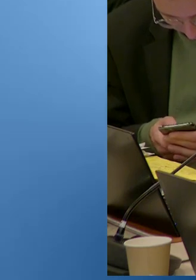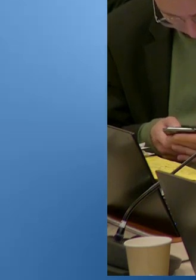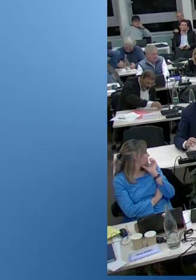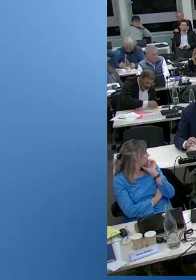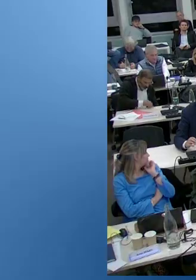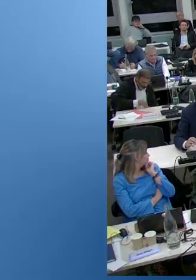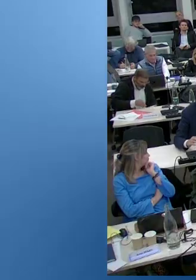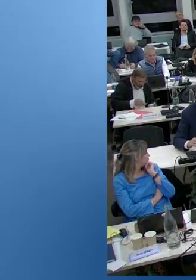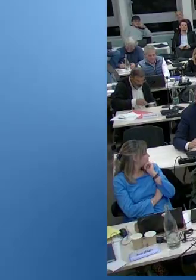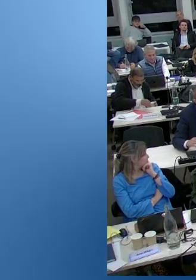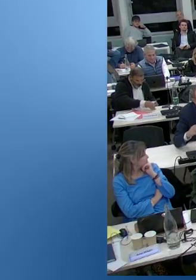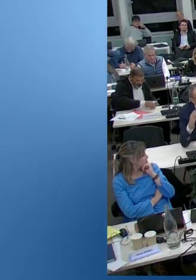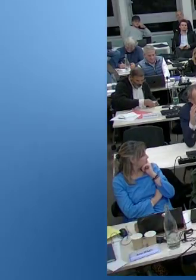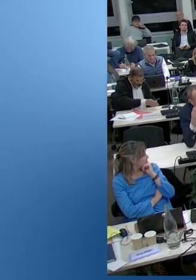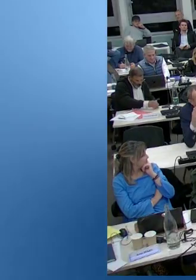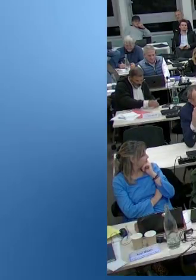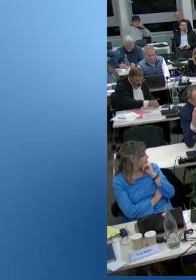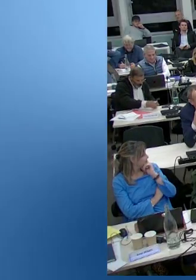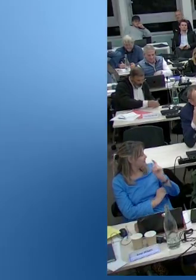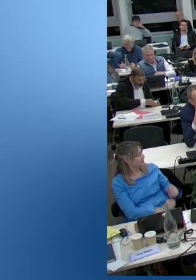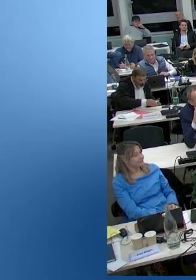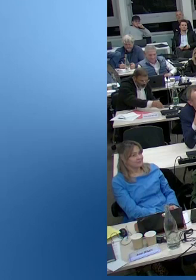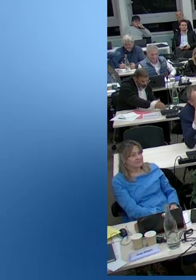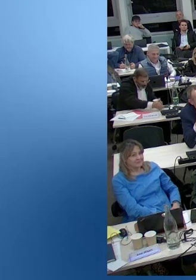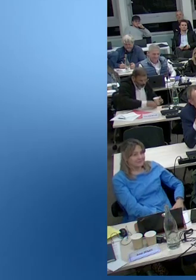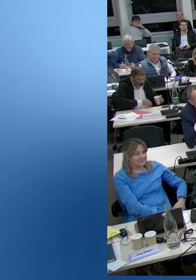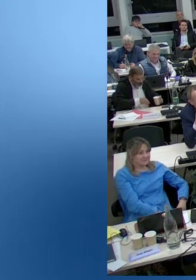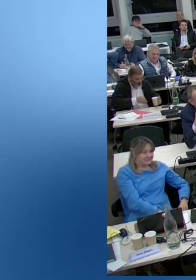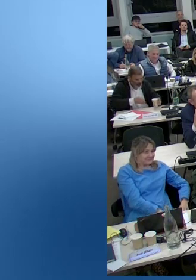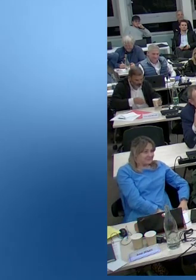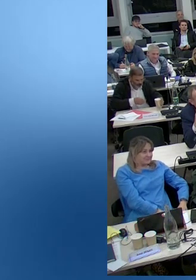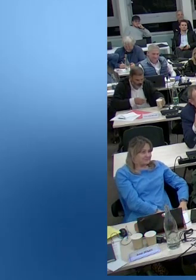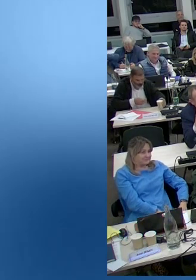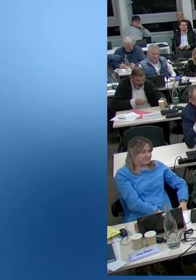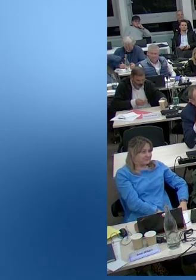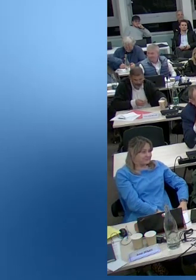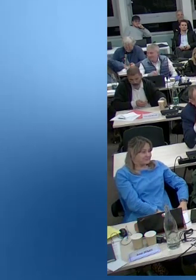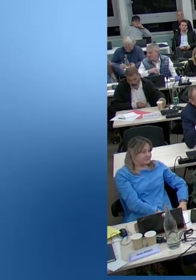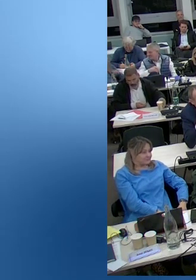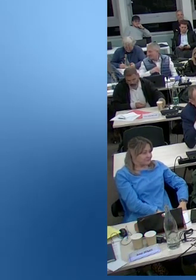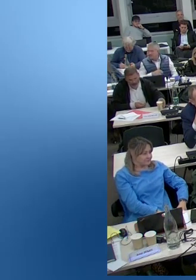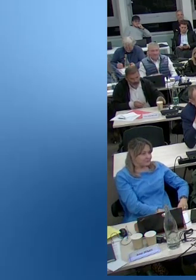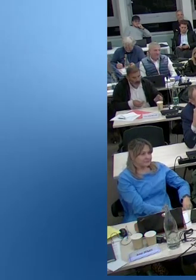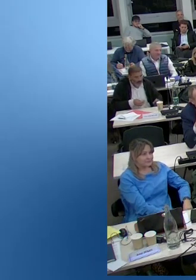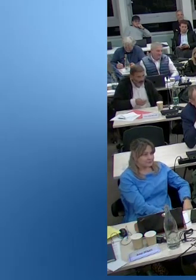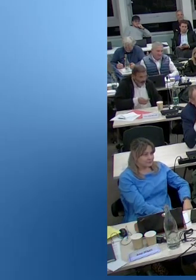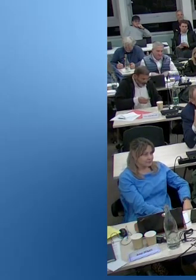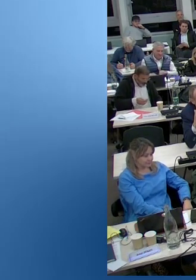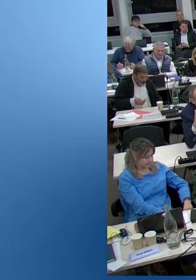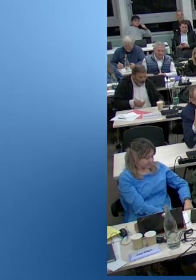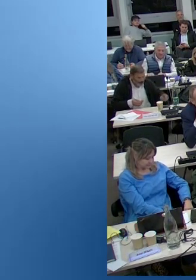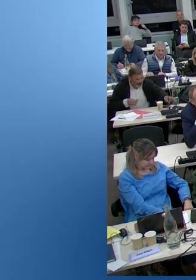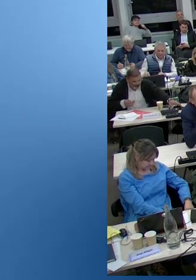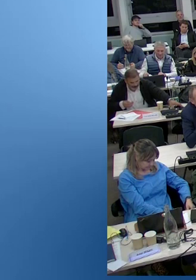simplement merci Monsieur le Maire fait j'ai j'ai j'ai posé deux questions là-d suite la première question que j'ai posé c'était sur la fréquentation et votre